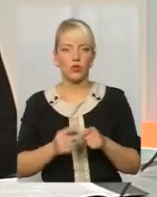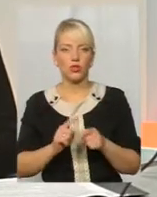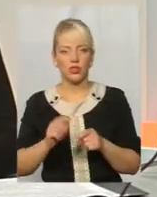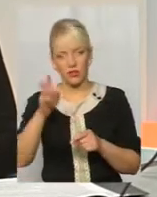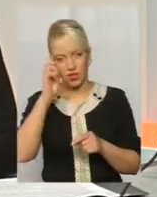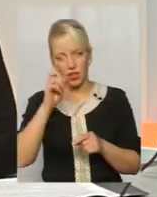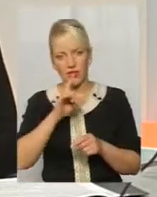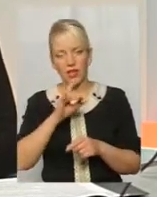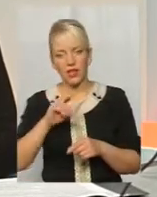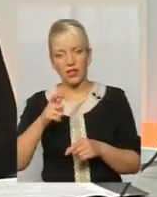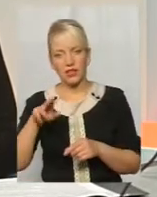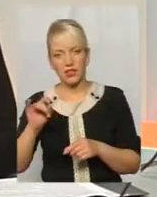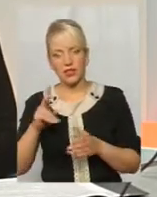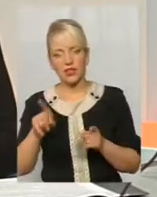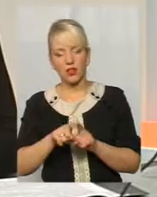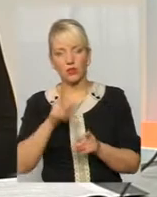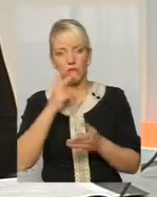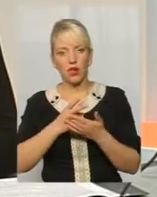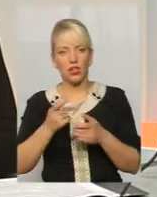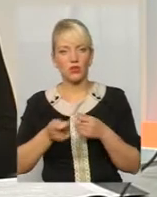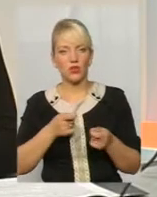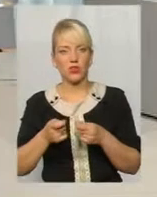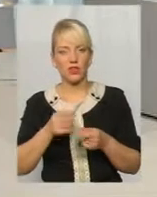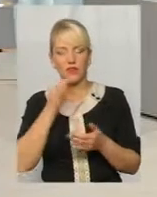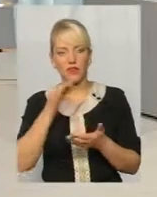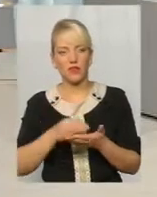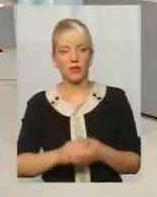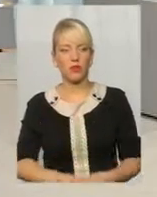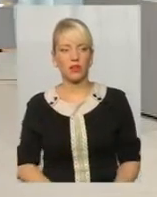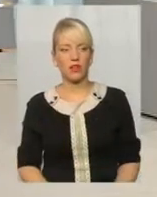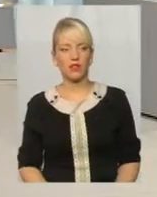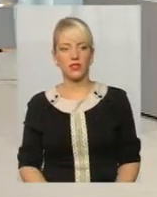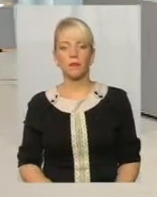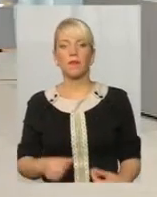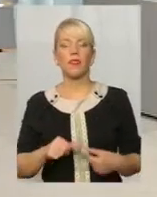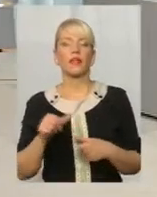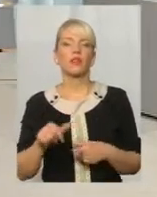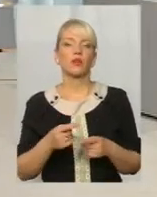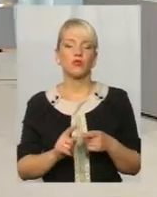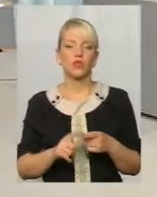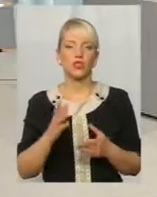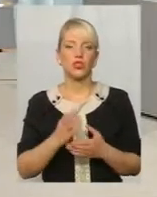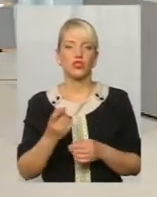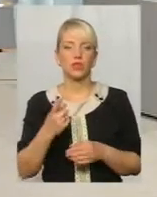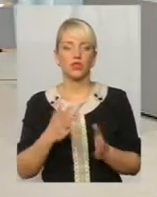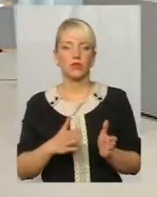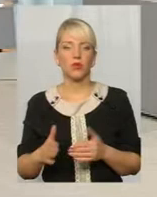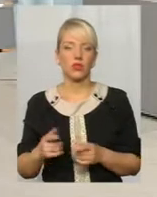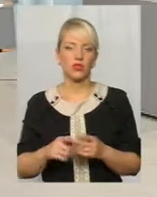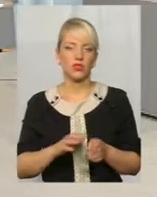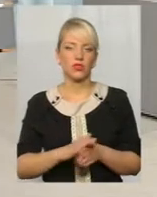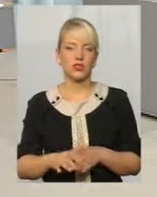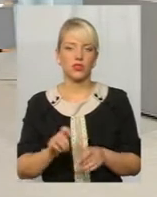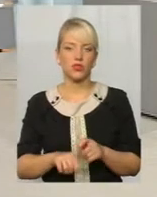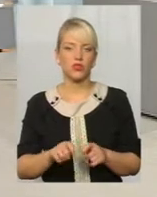реєстрації також передбачена і адміністративна відповідальність. Крім того, є ще один порядок здійснення контролю